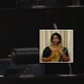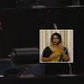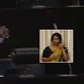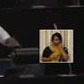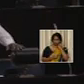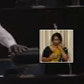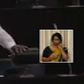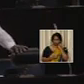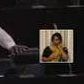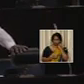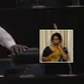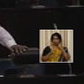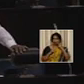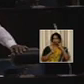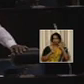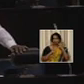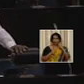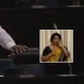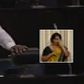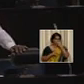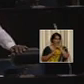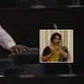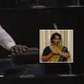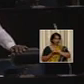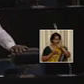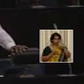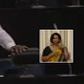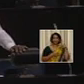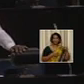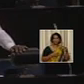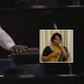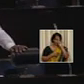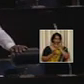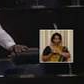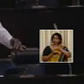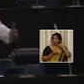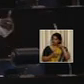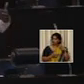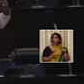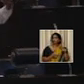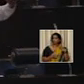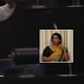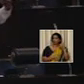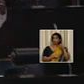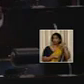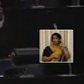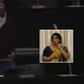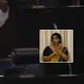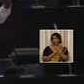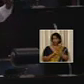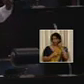දන්නවා කුවේට් රටට යන ගෘහ සේවිකාන් සම්බන්ධ දැන් කුවේට් රටට යන ගෘහ සේවිකාන් සම්බන්ධ මොකද කුවේට්